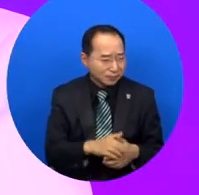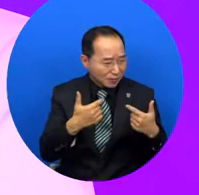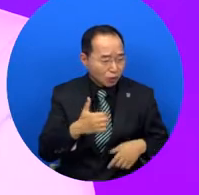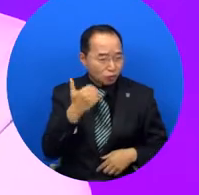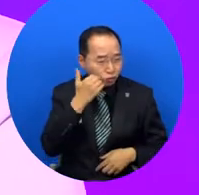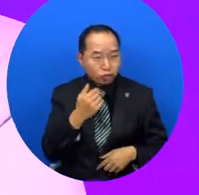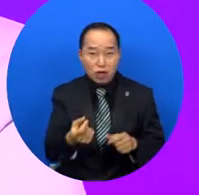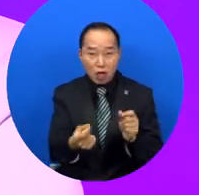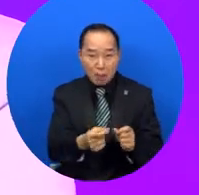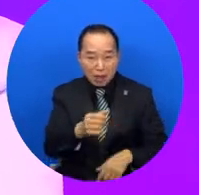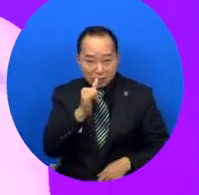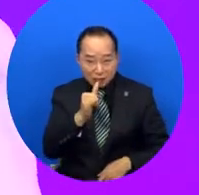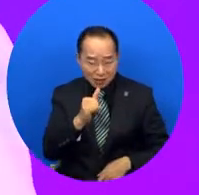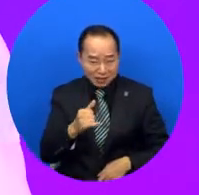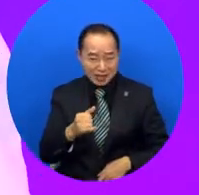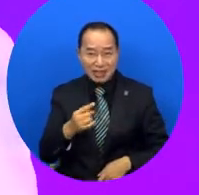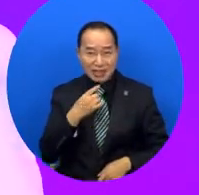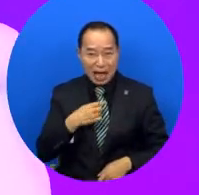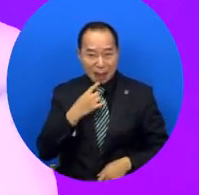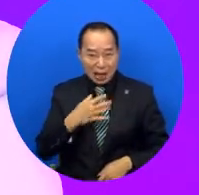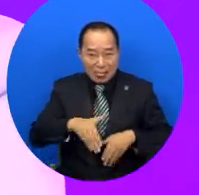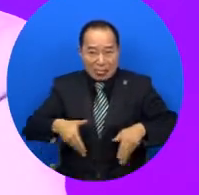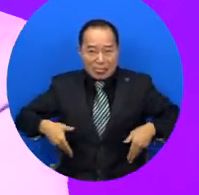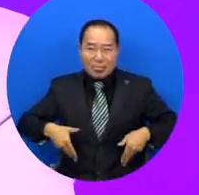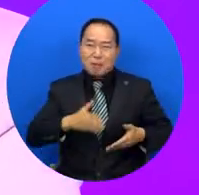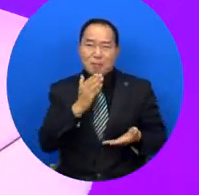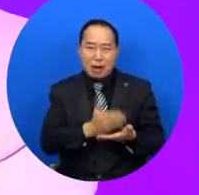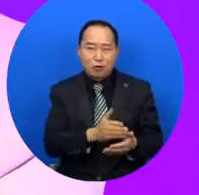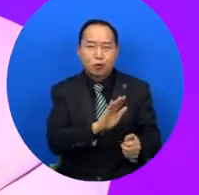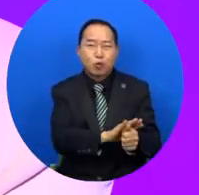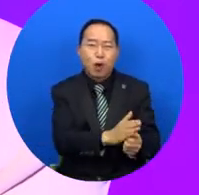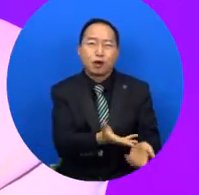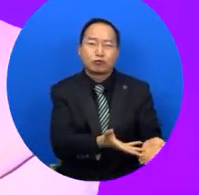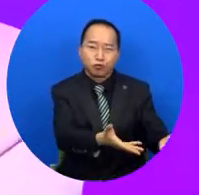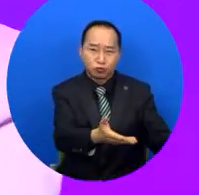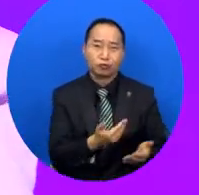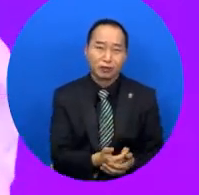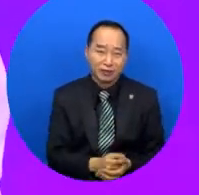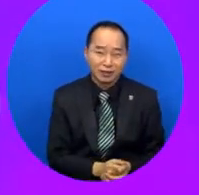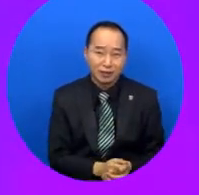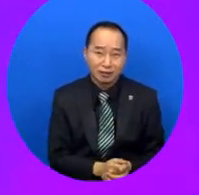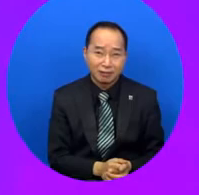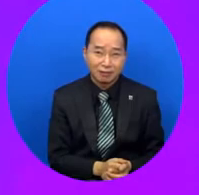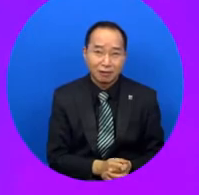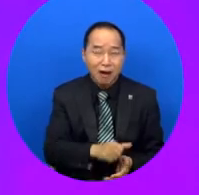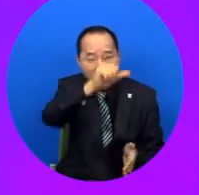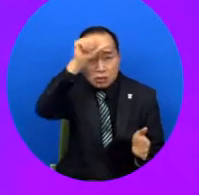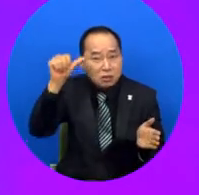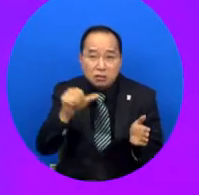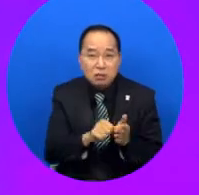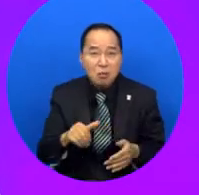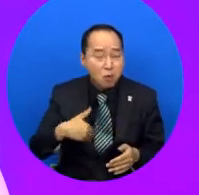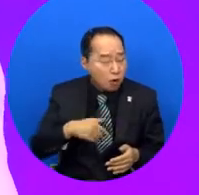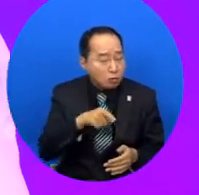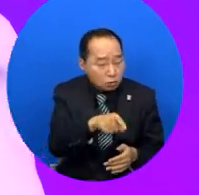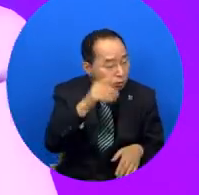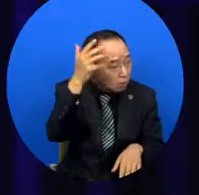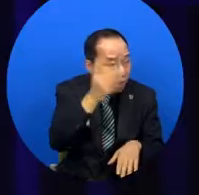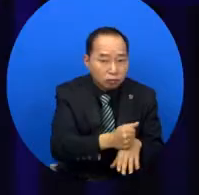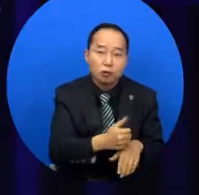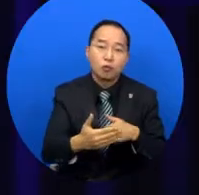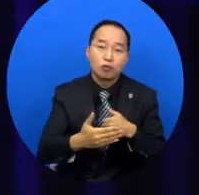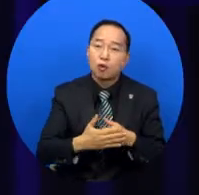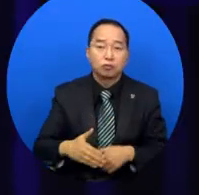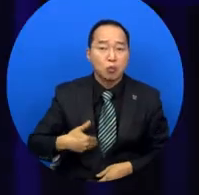항상 어떤 처지에 있어도 옆에 있는 사람 있으면 너무 자기 것만 하지 말고 이렇게 하라고. 인생은 정말 모르는 거라고.